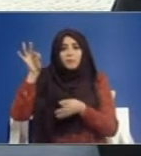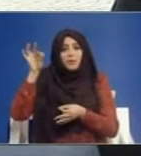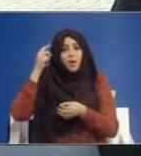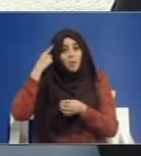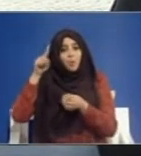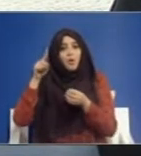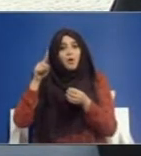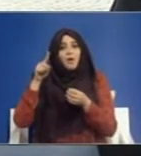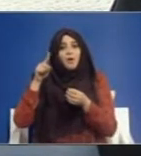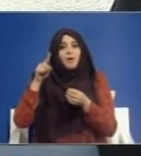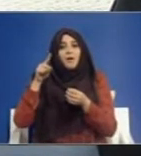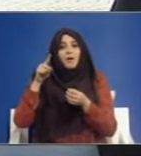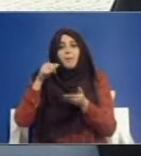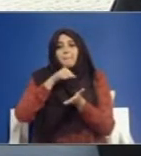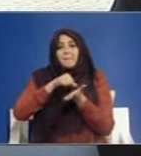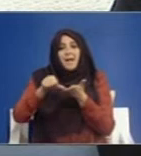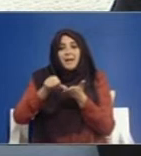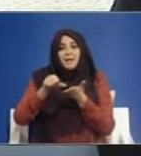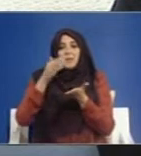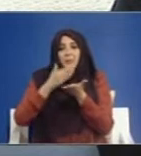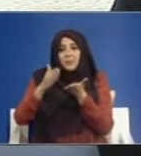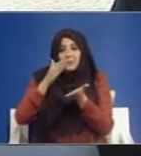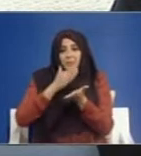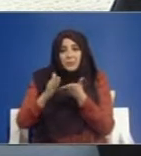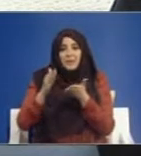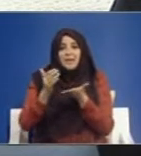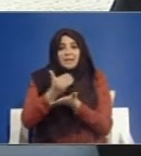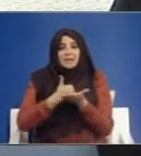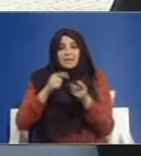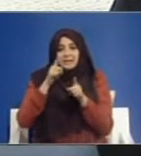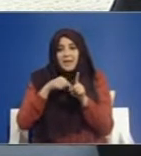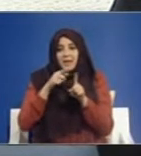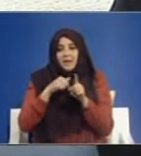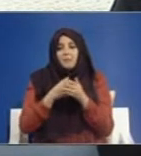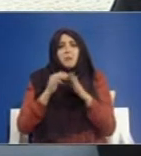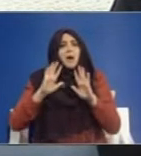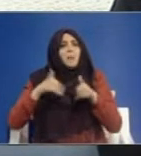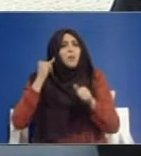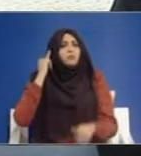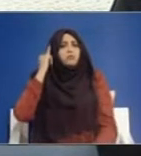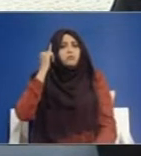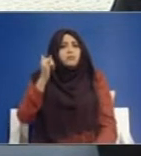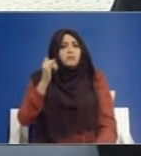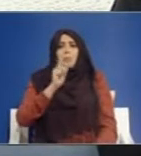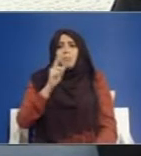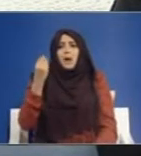نسدد بالتقسيط. ايه من بعد ما عيطوليش بقيت انا